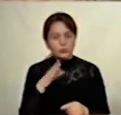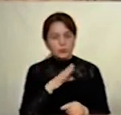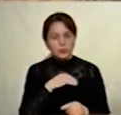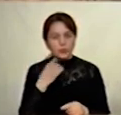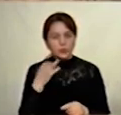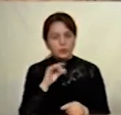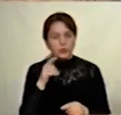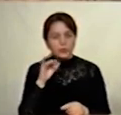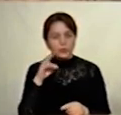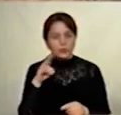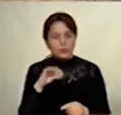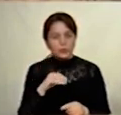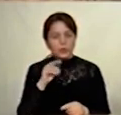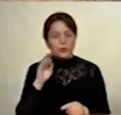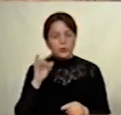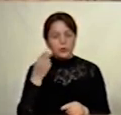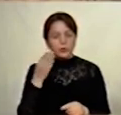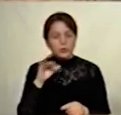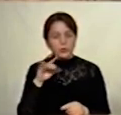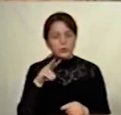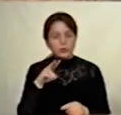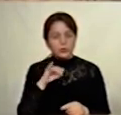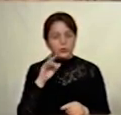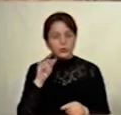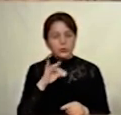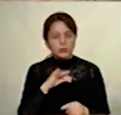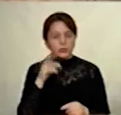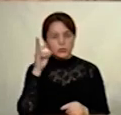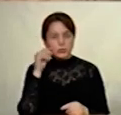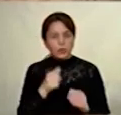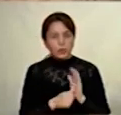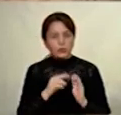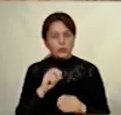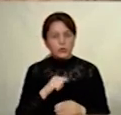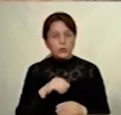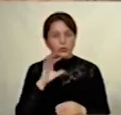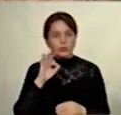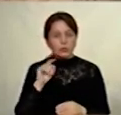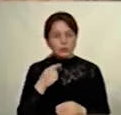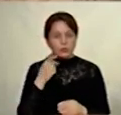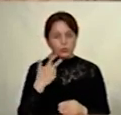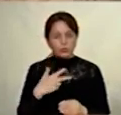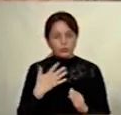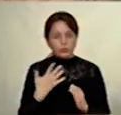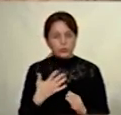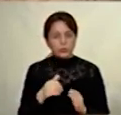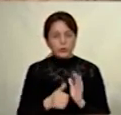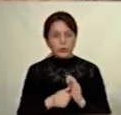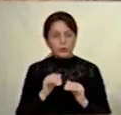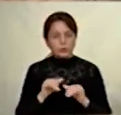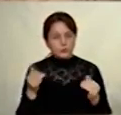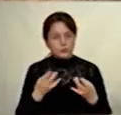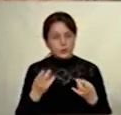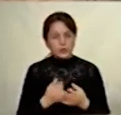yig'indi, qo'shiluvchilar soni esa bu yerda 6 ta. Shunday ekan 0,35 ni 6 ga